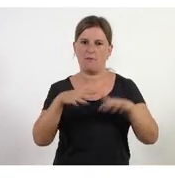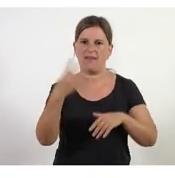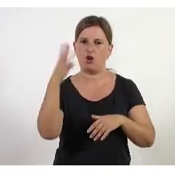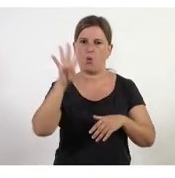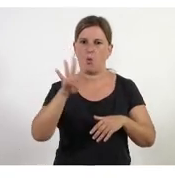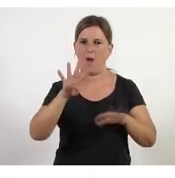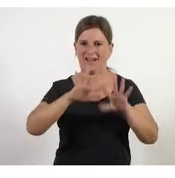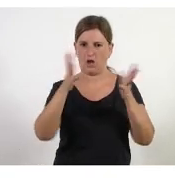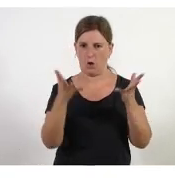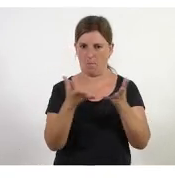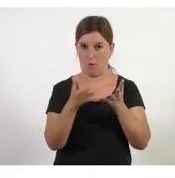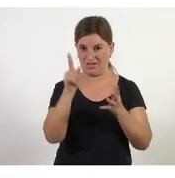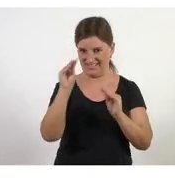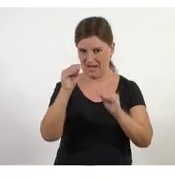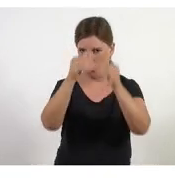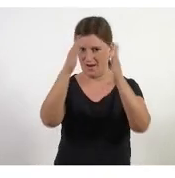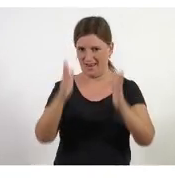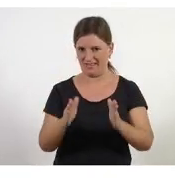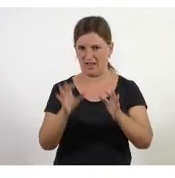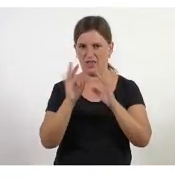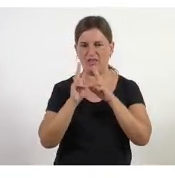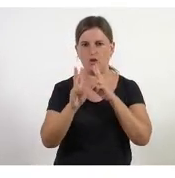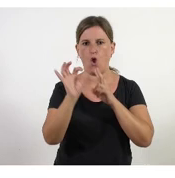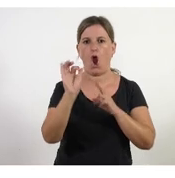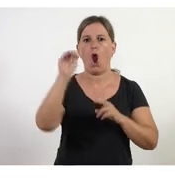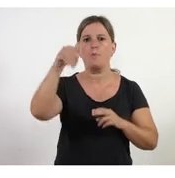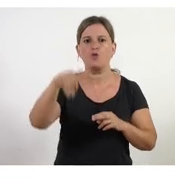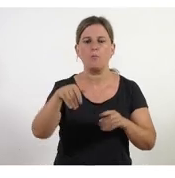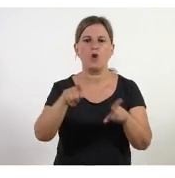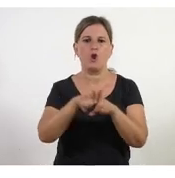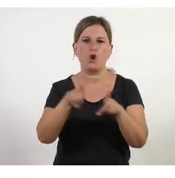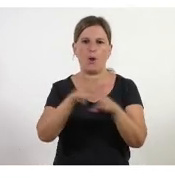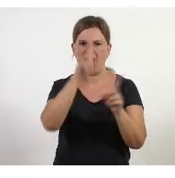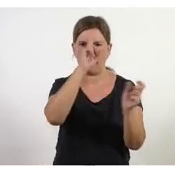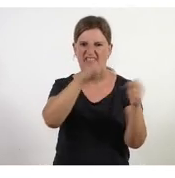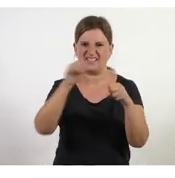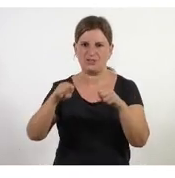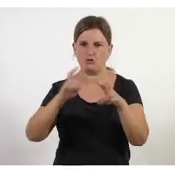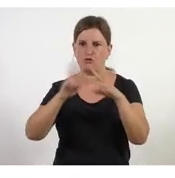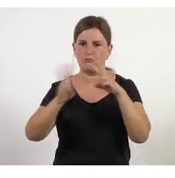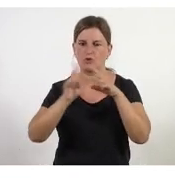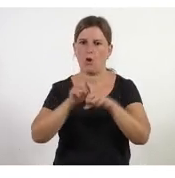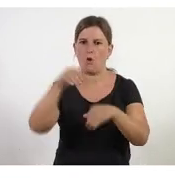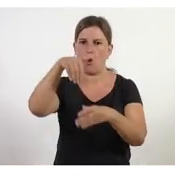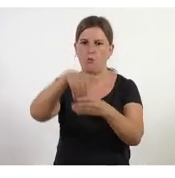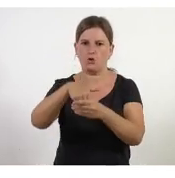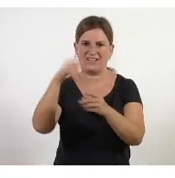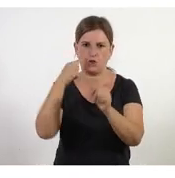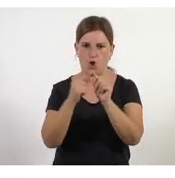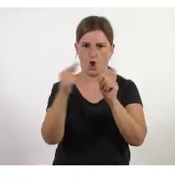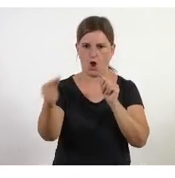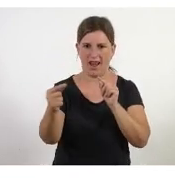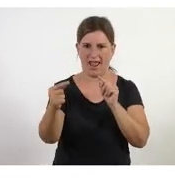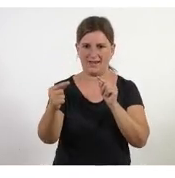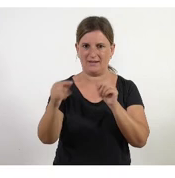I ens comenta que l'OMIO és per prendre decisions. És com mantenir una conversa i queda guardada. Seria com una espècie de votació online on poden